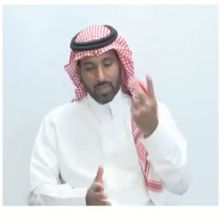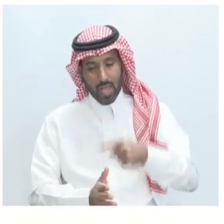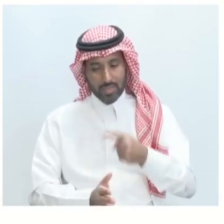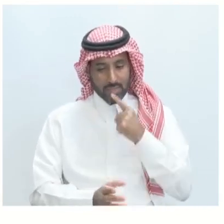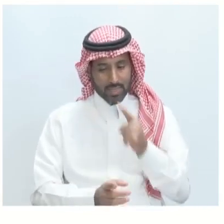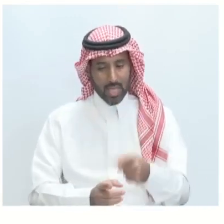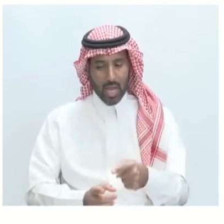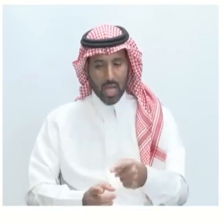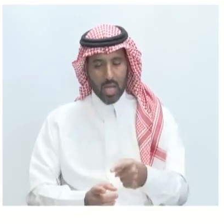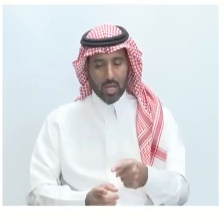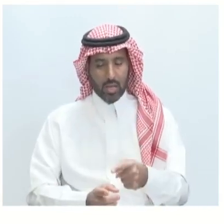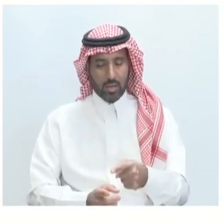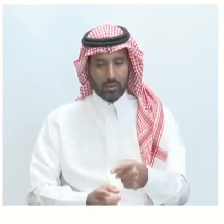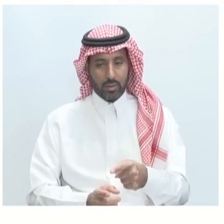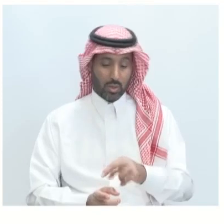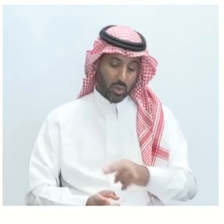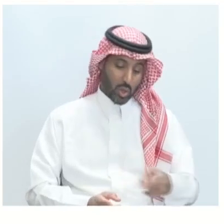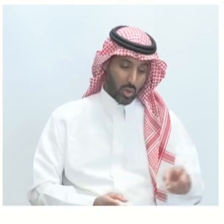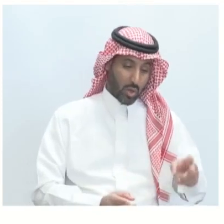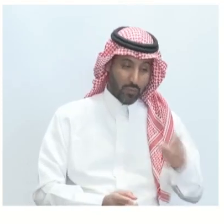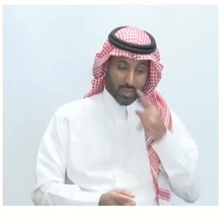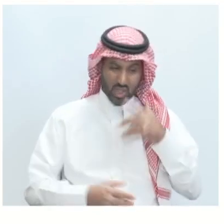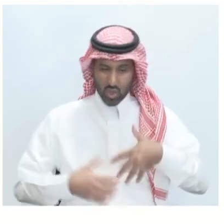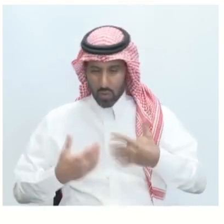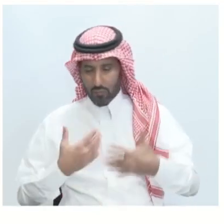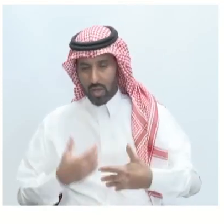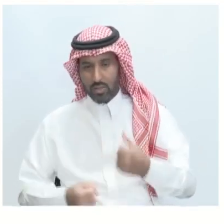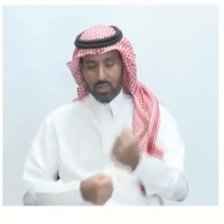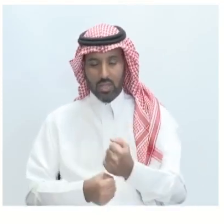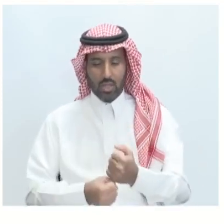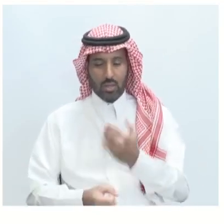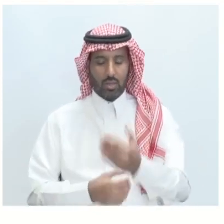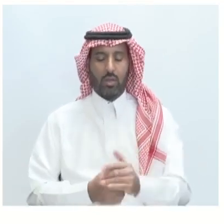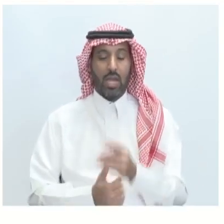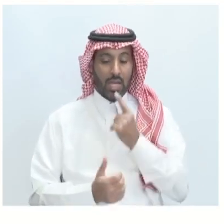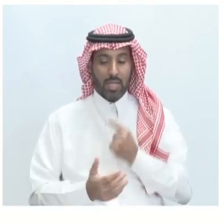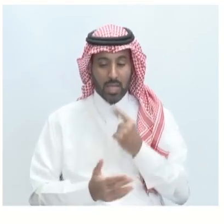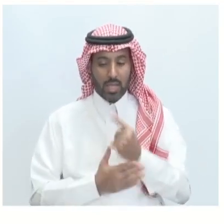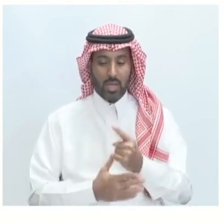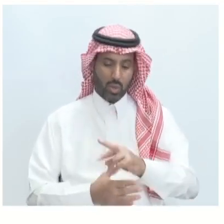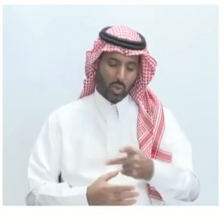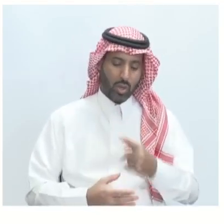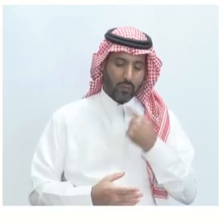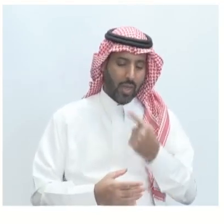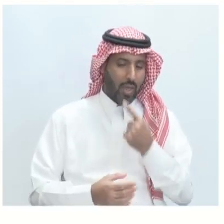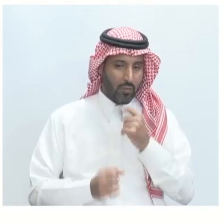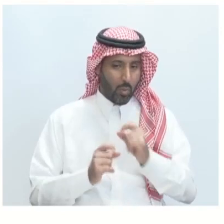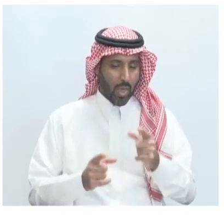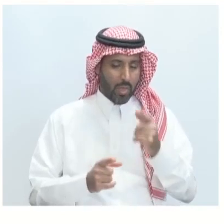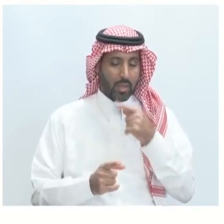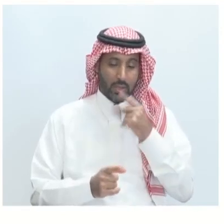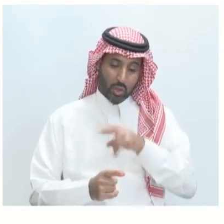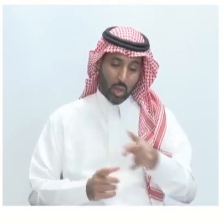يتقدم الانسان في العمر تختلف لديه الانفعالات تختلف ايضا لديه طرق التعبير فتغيير